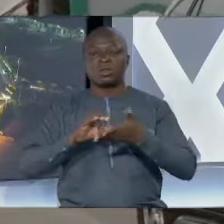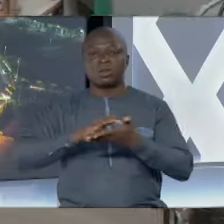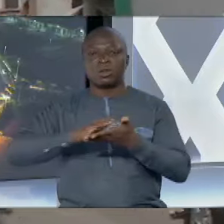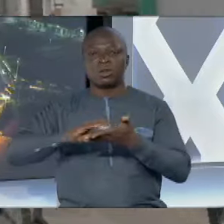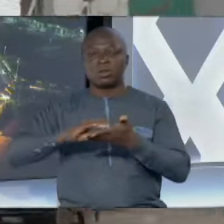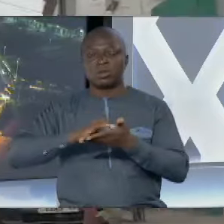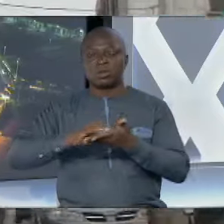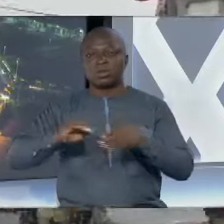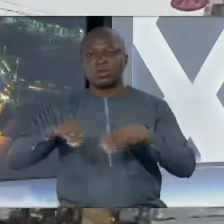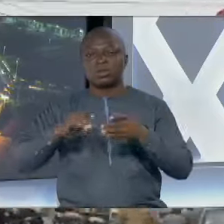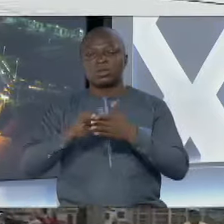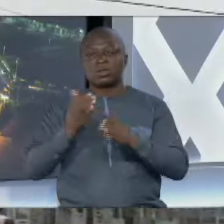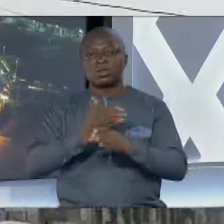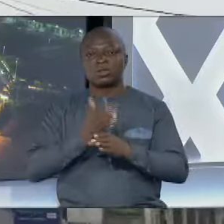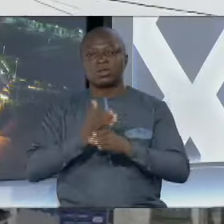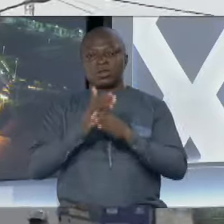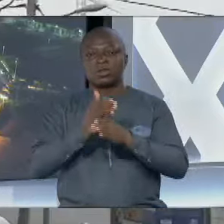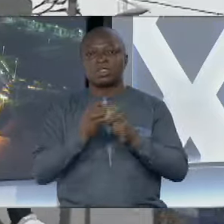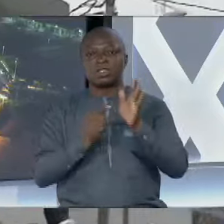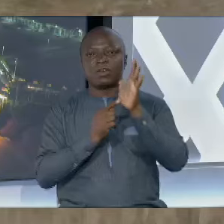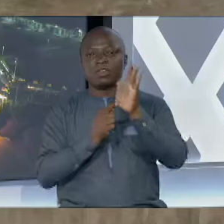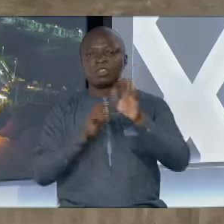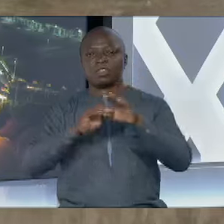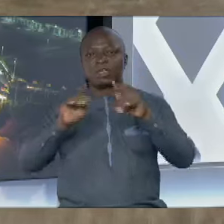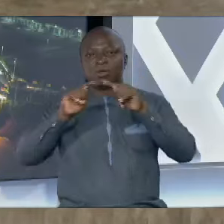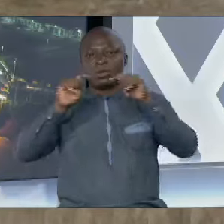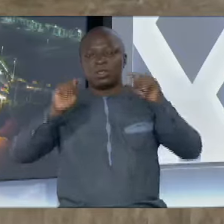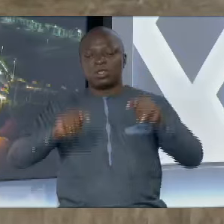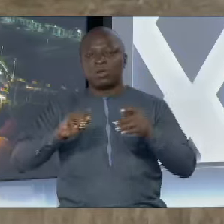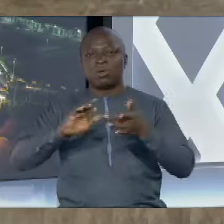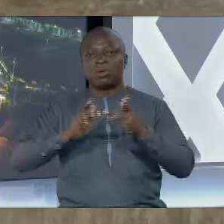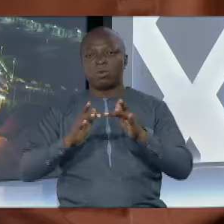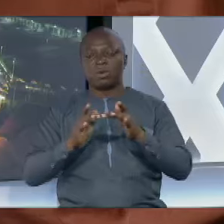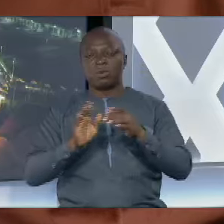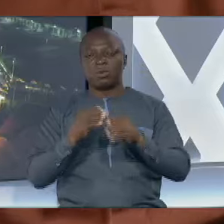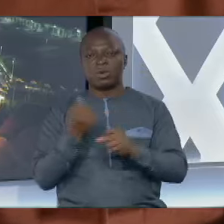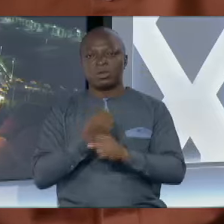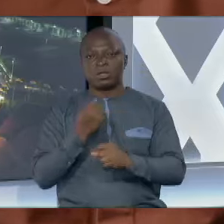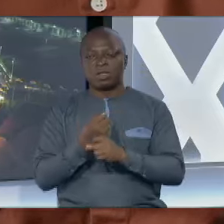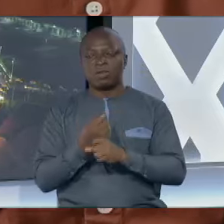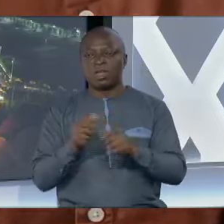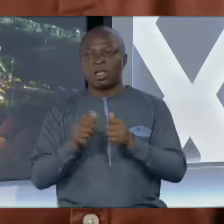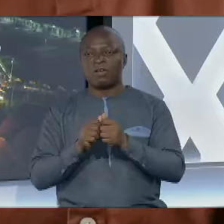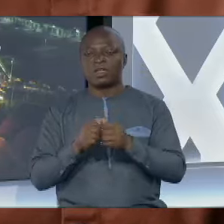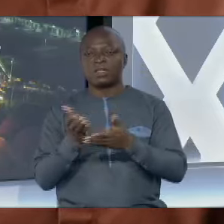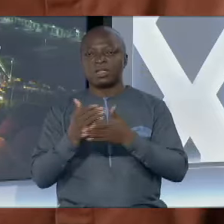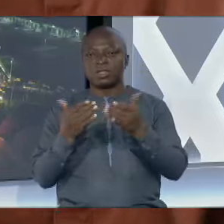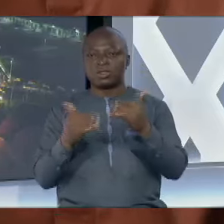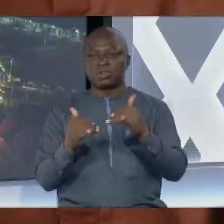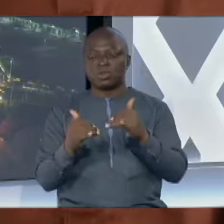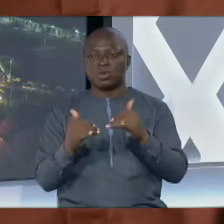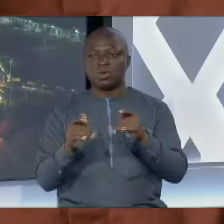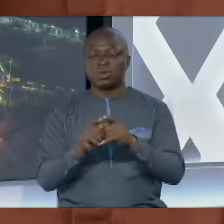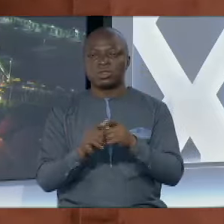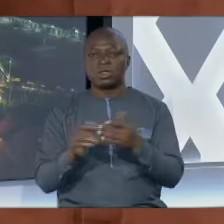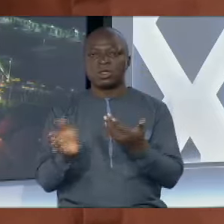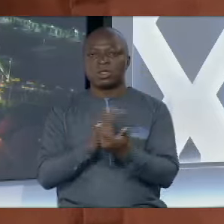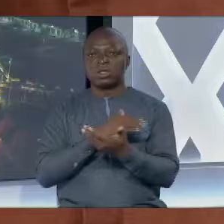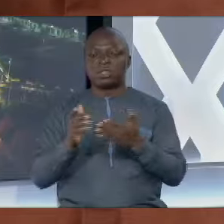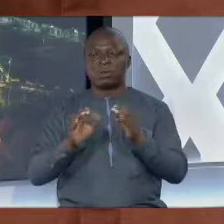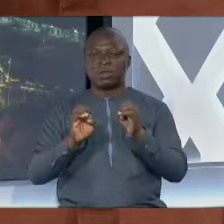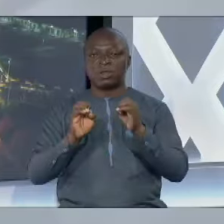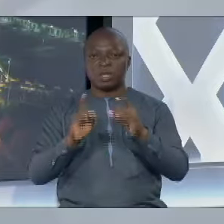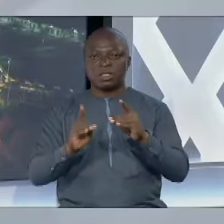voit décerner un trophée qui s'affiche dans le tableau web de pilotage. À travers des jeux à la fois ludiques